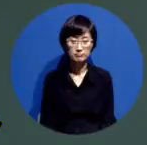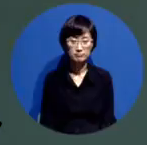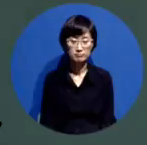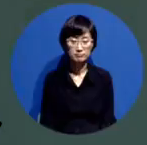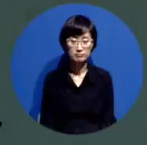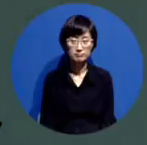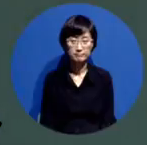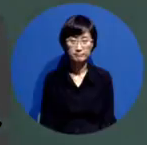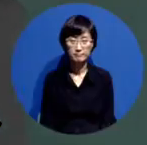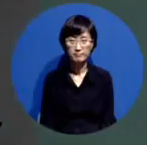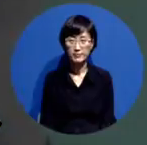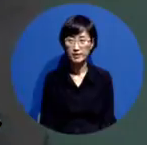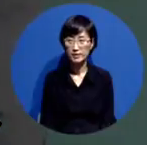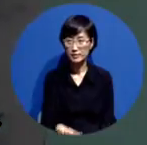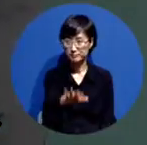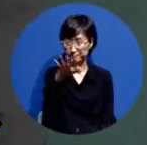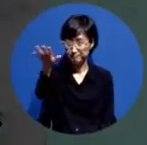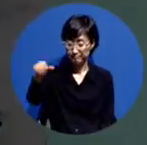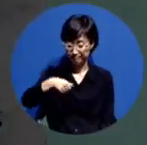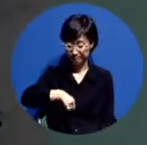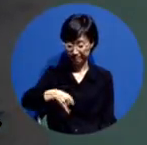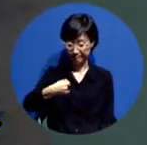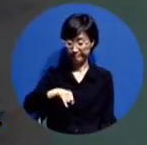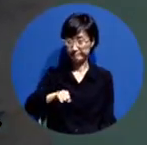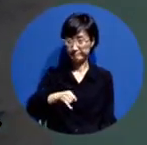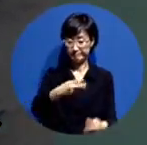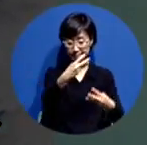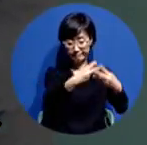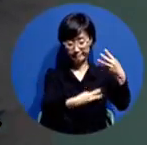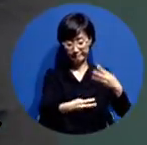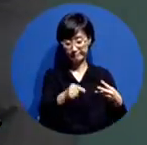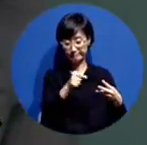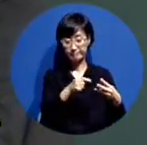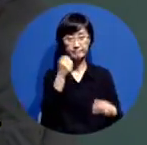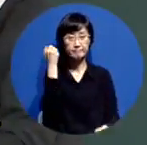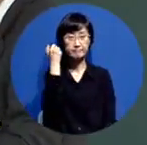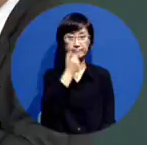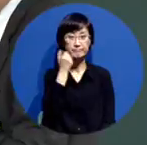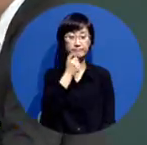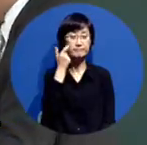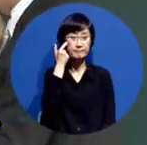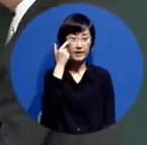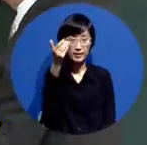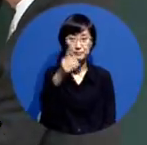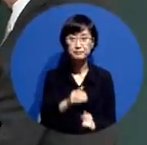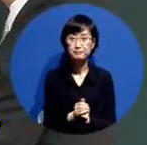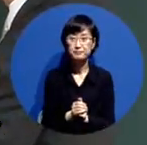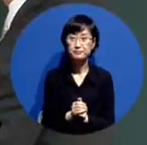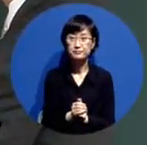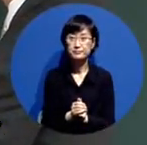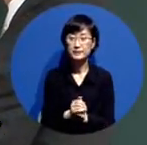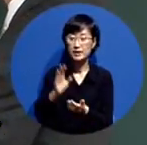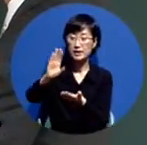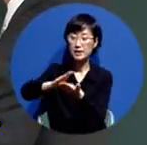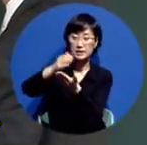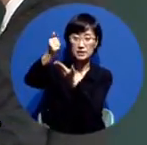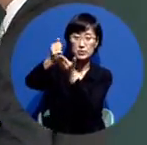우리 렘넌트가 누구냐? 我们的 remnant 是谁呢? 그리스도의 영원한 제자가